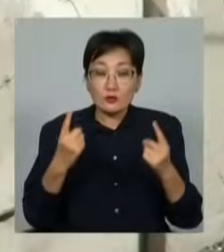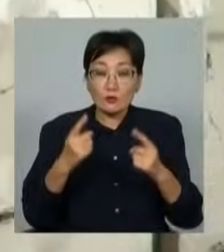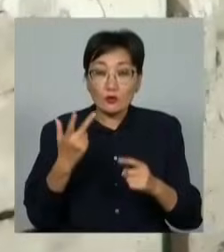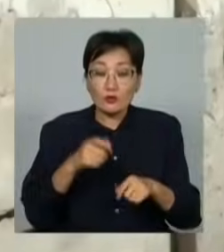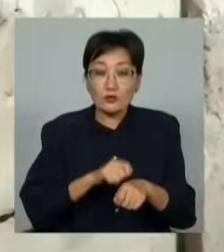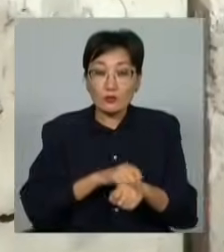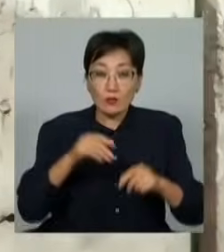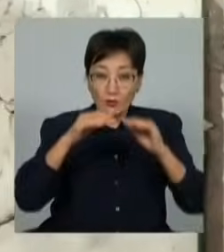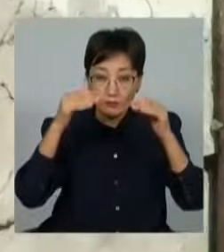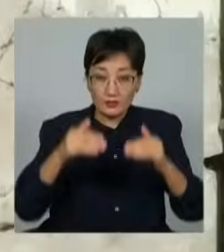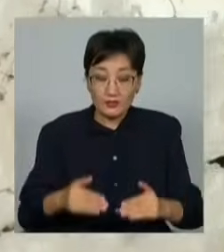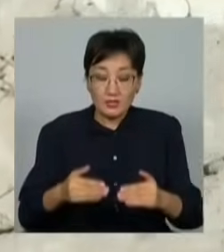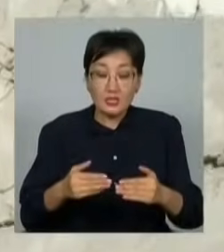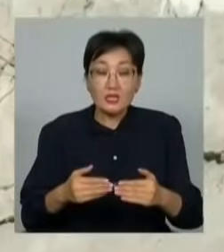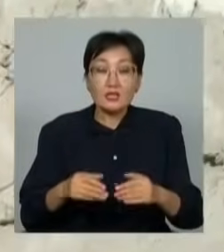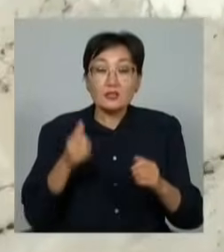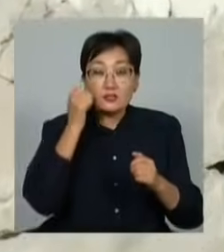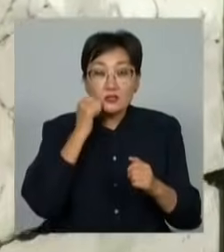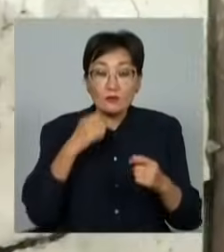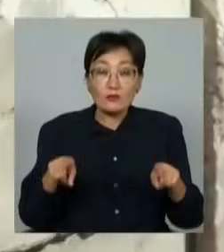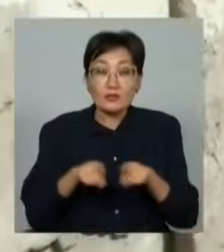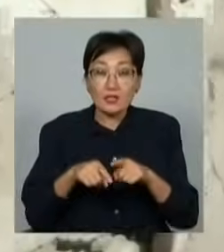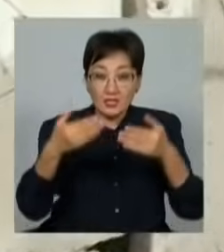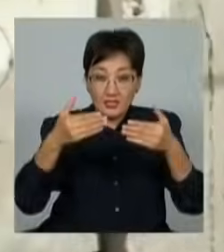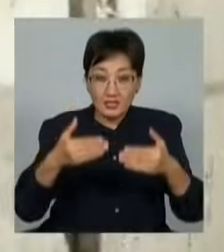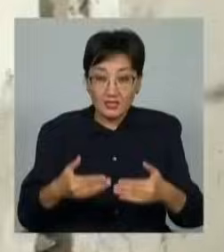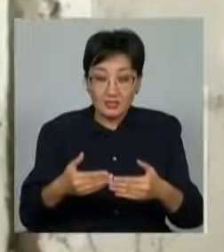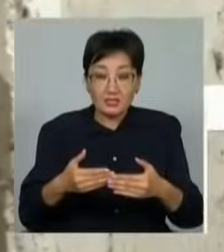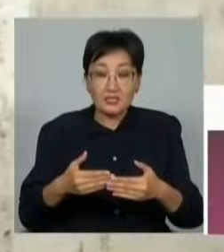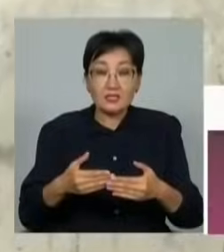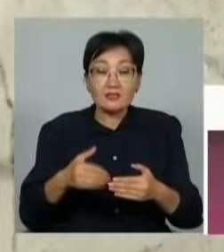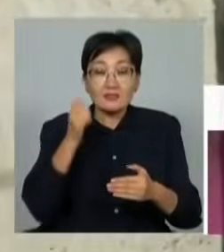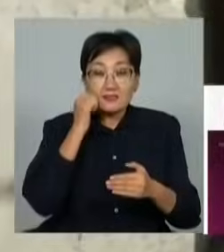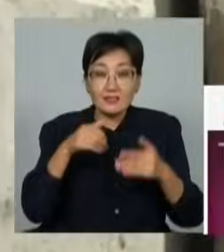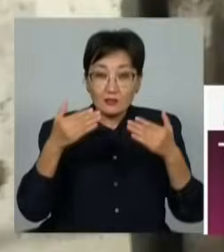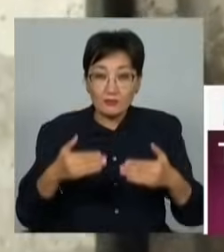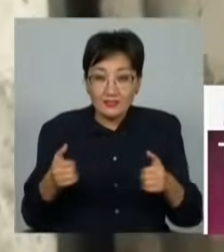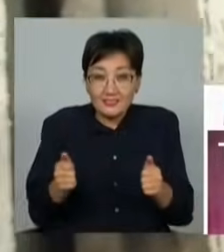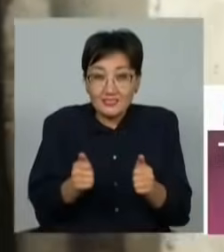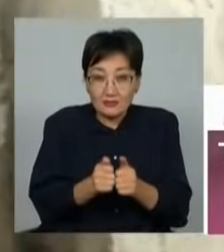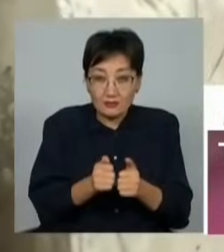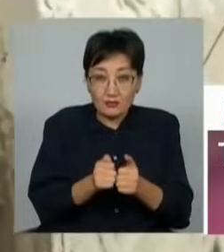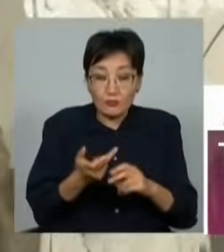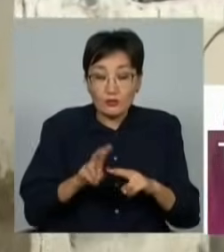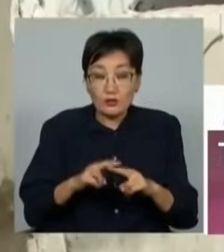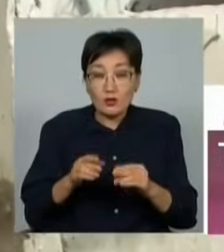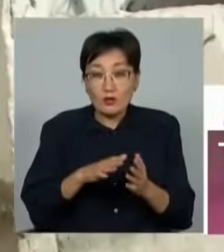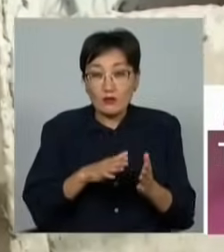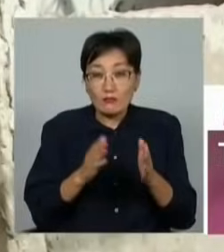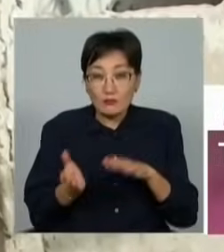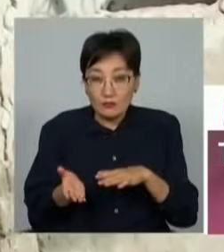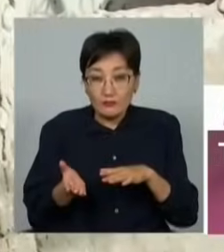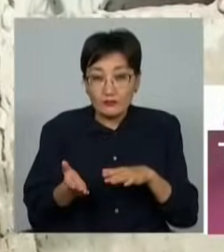метрлік бетондарды ескі мынасында қабырғаларға, шірген қабырғаларға тағап қойған. Әрине, бұлардың да құлап